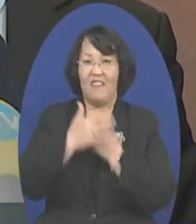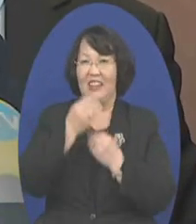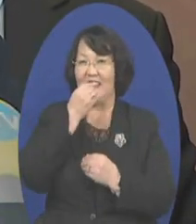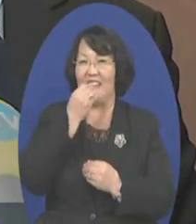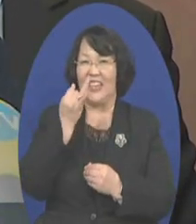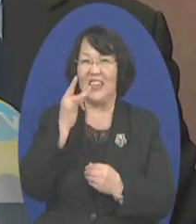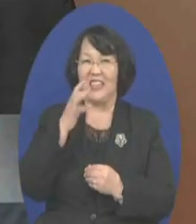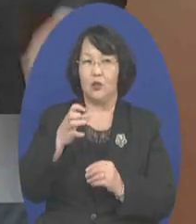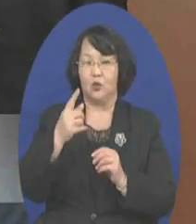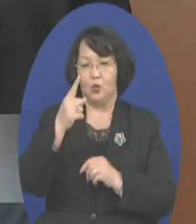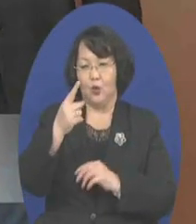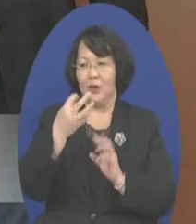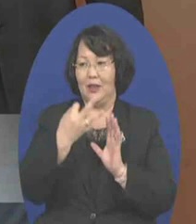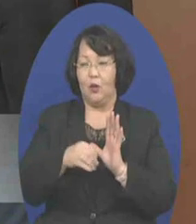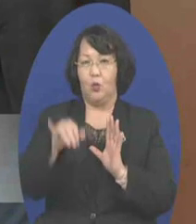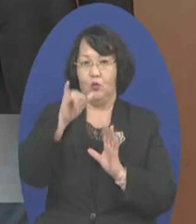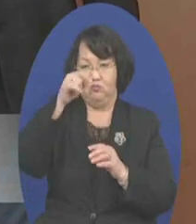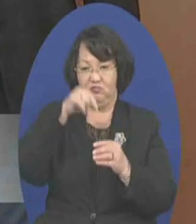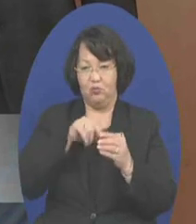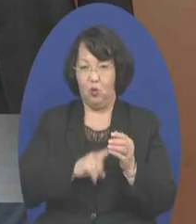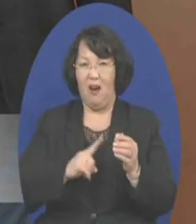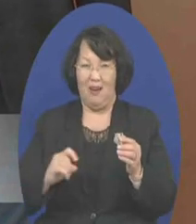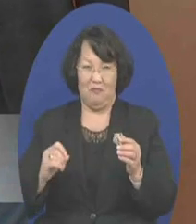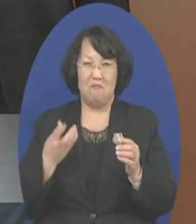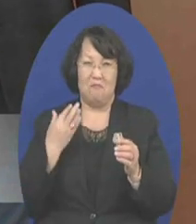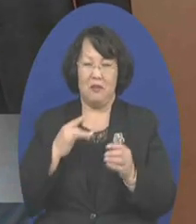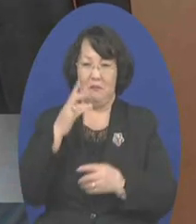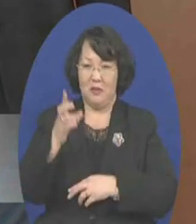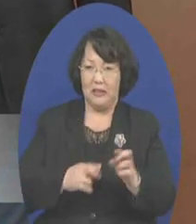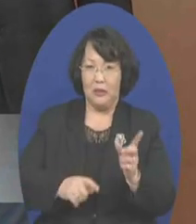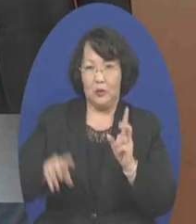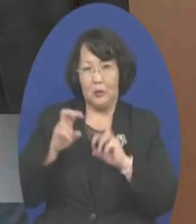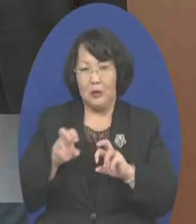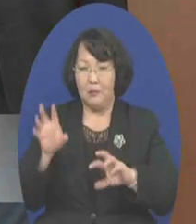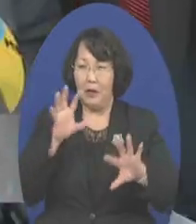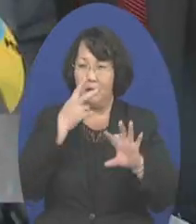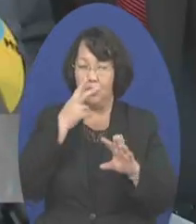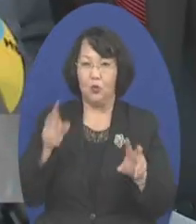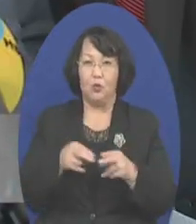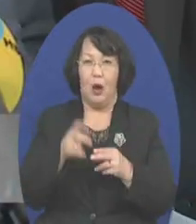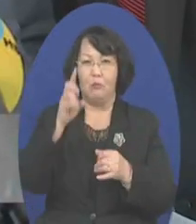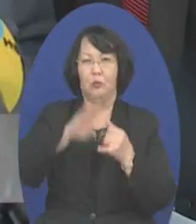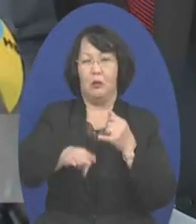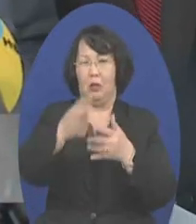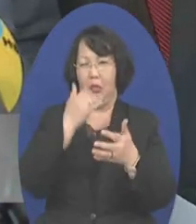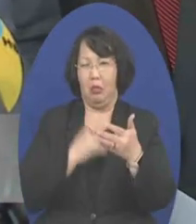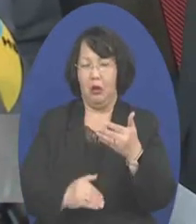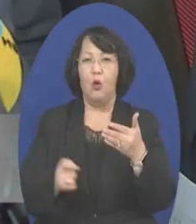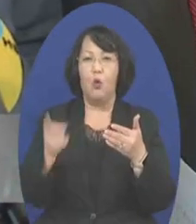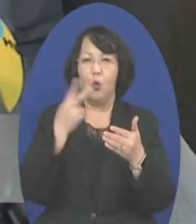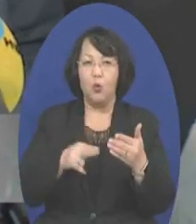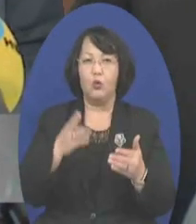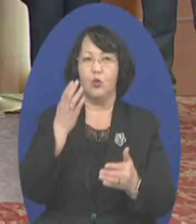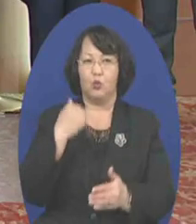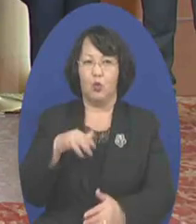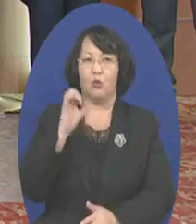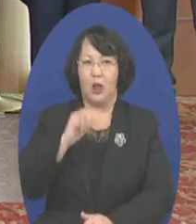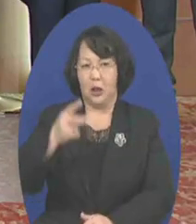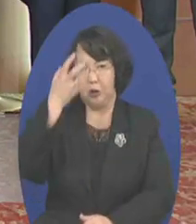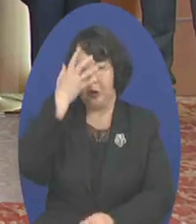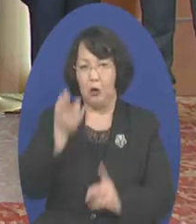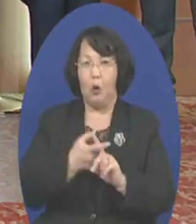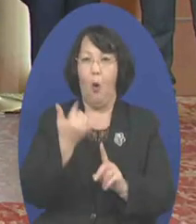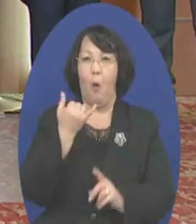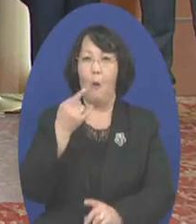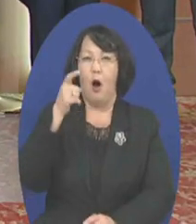улсаас 111-т жагсаж байна. Бизнесийн орчны судалгааны дүнгээрч сүүл мушиж байна. Үүний нэг шалтгаан бол хүнд суртал дагуулсан нийслэлд